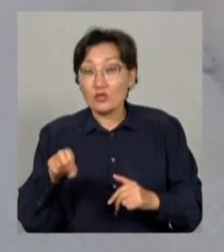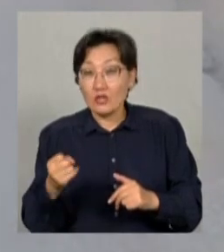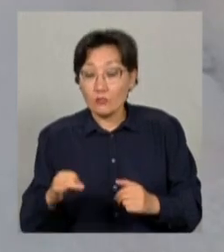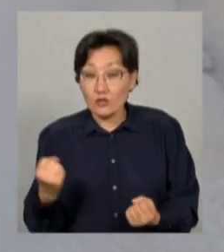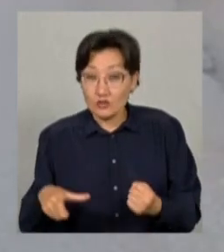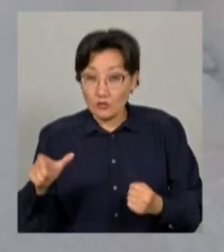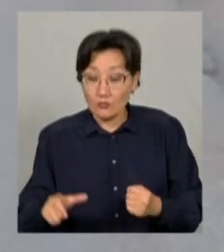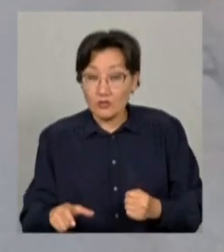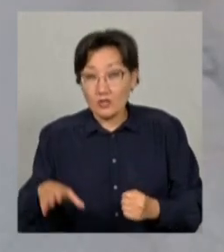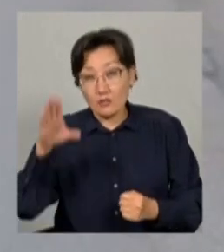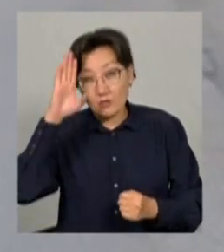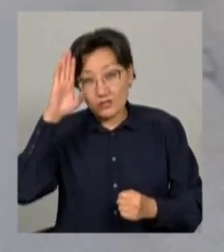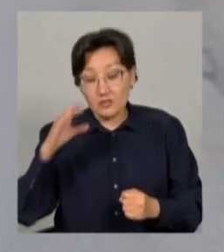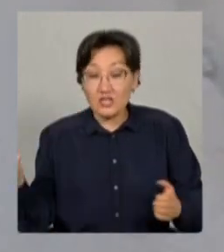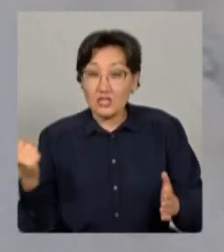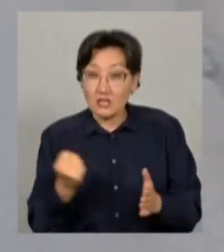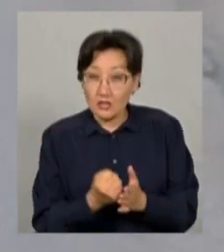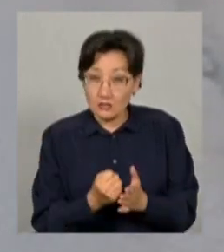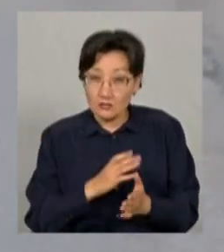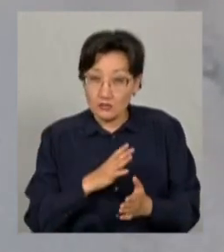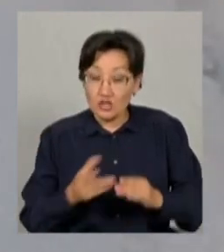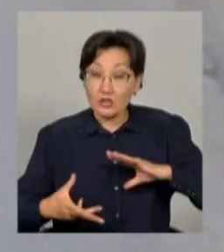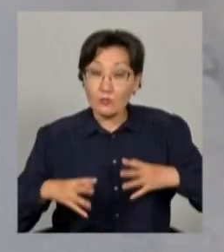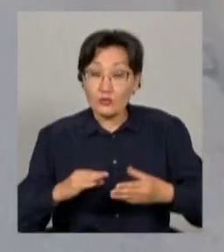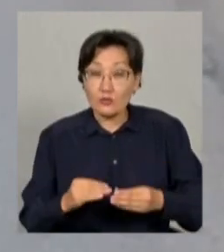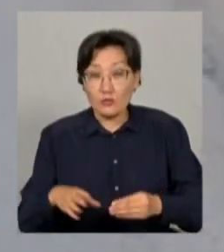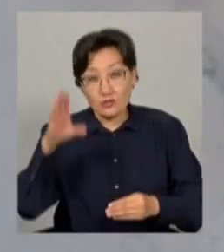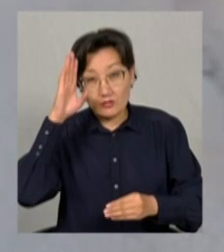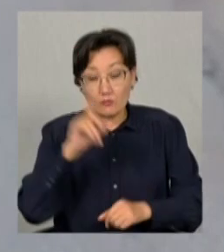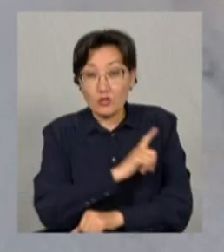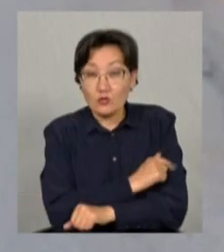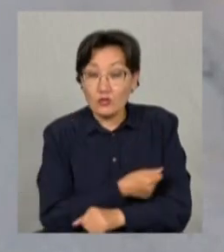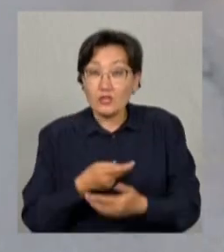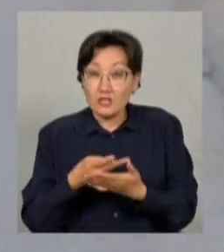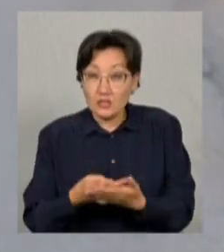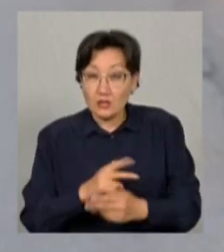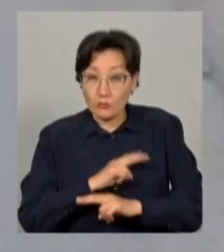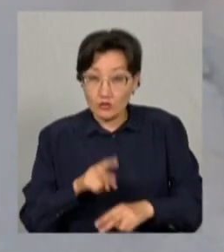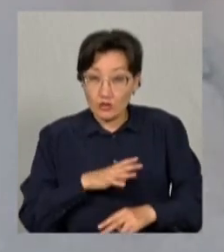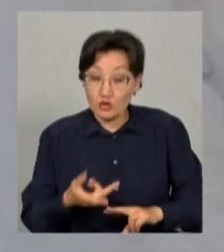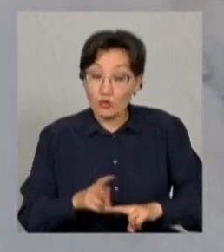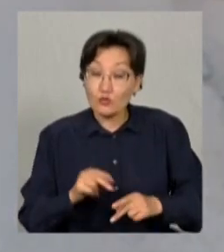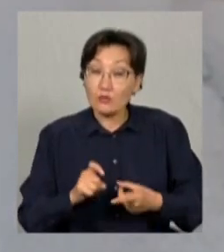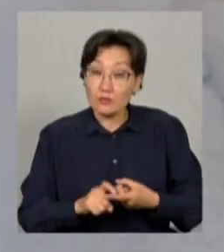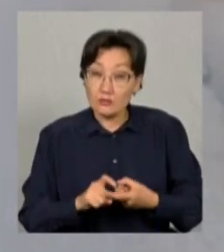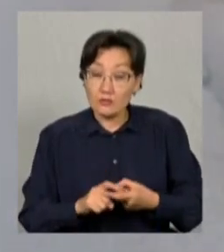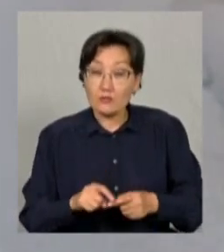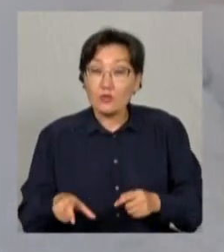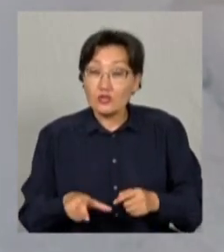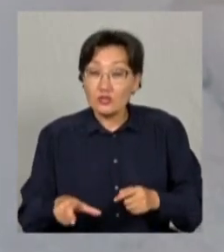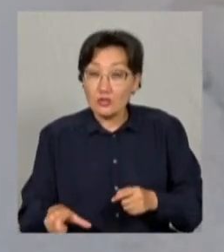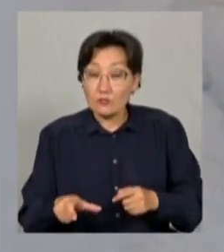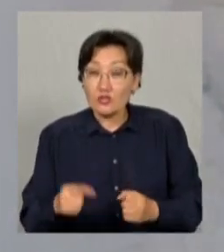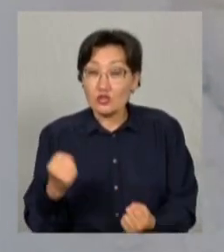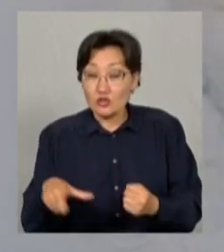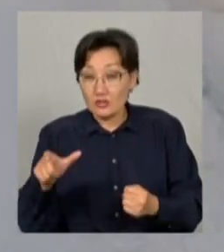жүргізушісі жасөспірім 8 жастағы баланы қағып кеткен. Нәтижесінде жасөспірім бала ауруханада қаза болып отыр. Осыған байланысты жол қозғалысының